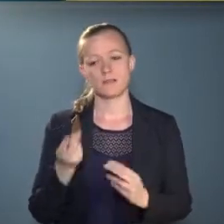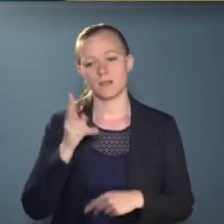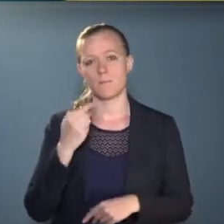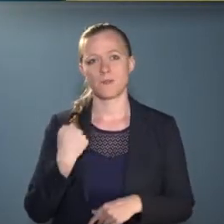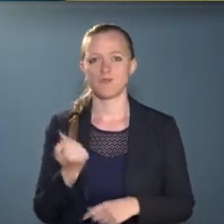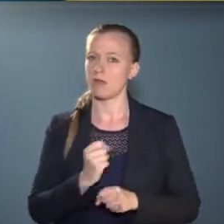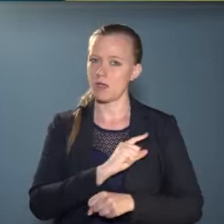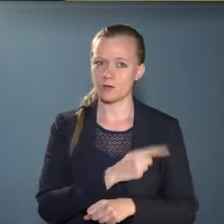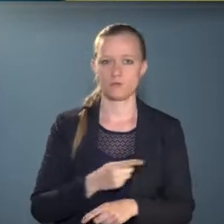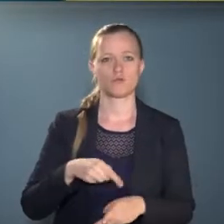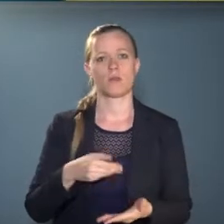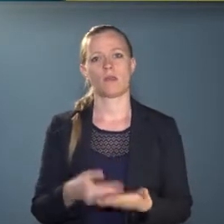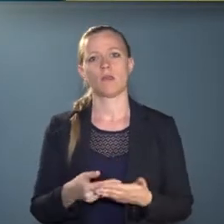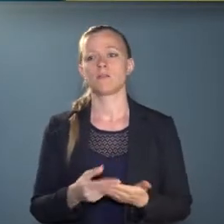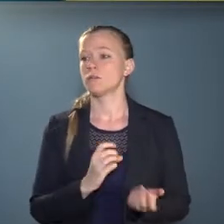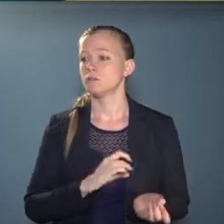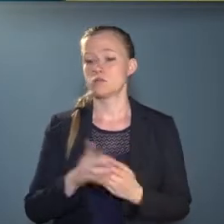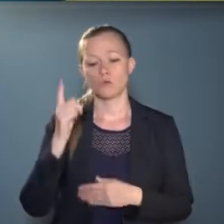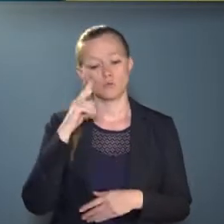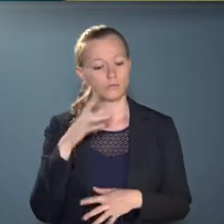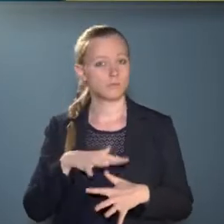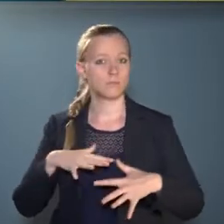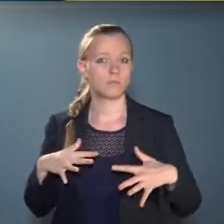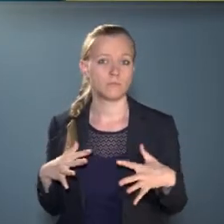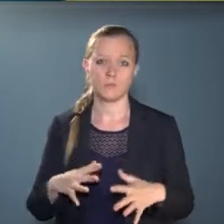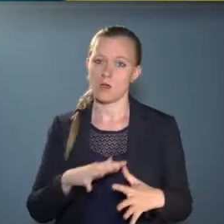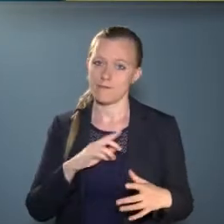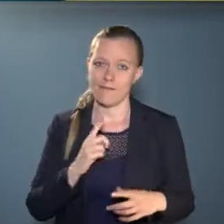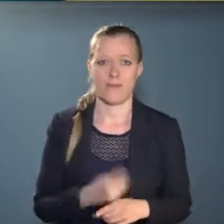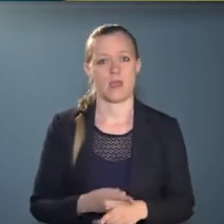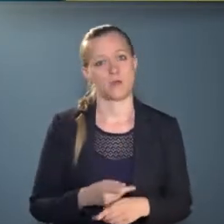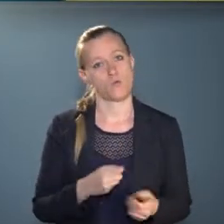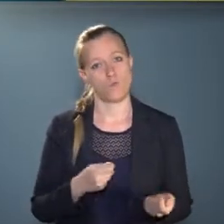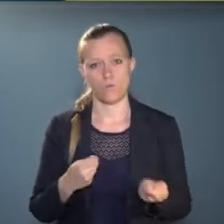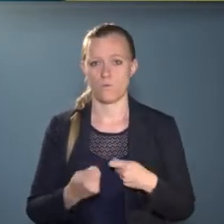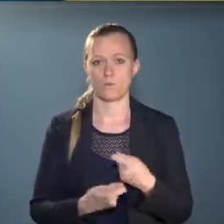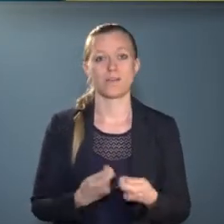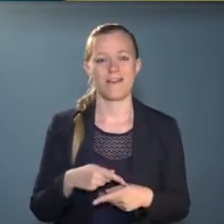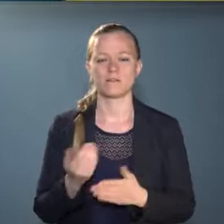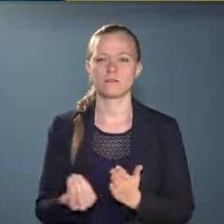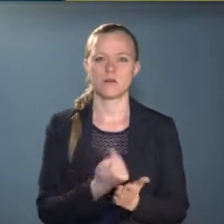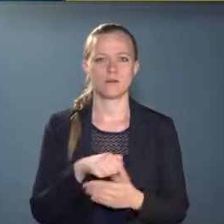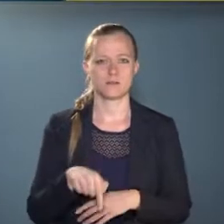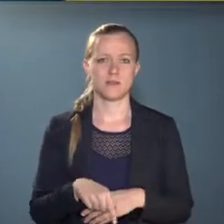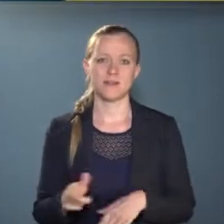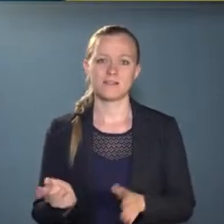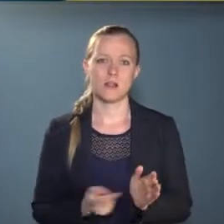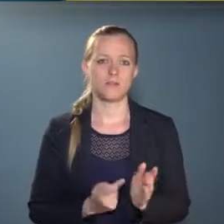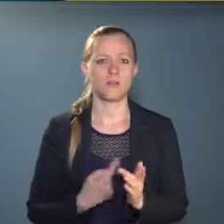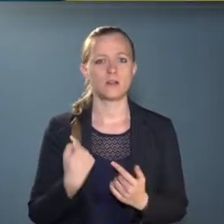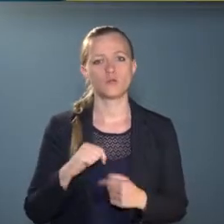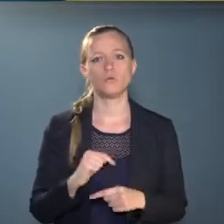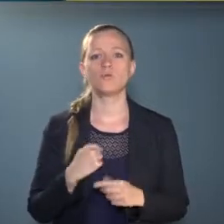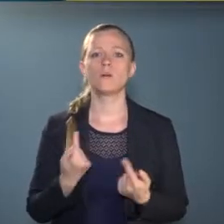és erősségünket, valamint az, hogy nagyon-nagyon gyorsan tudtunk hatalmas erőket megmozdítani, ezt használtuk ki. Ezt is várt el tőlünk belügyminiszter